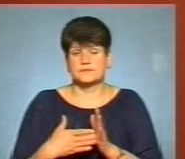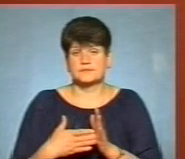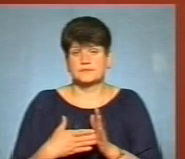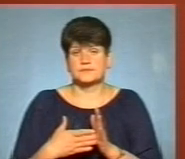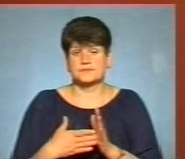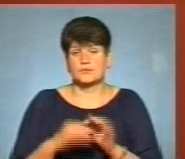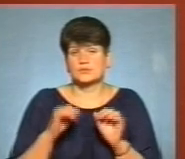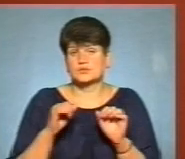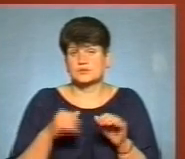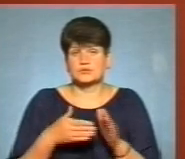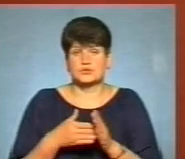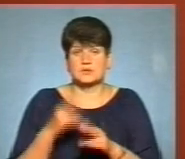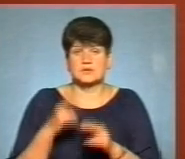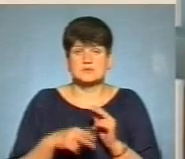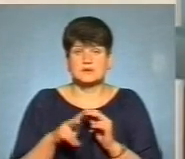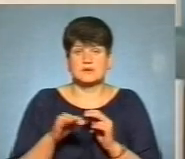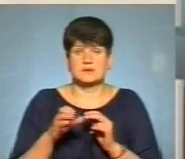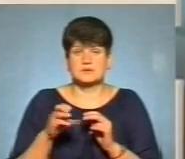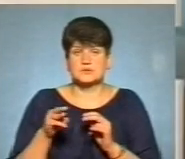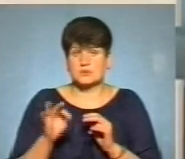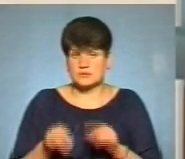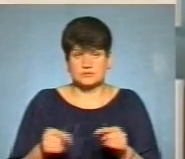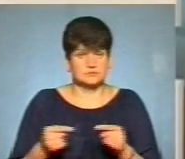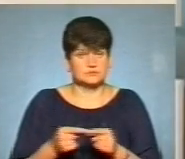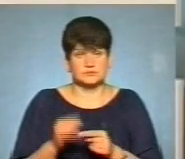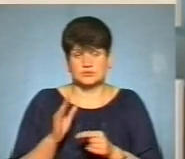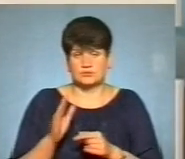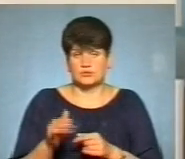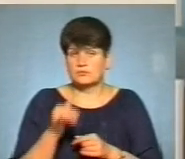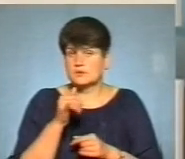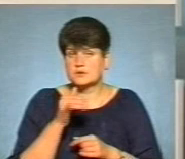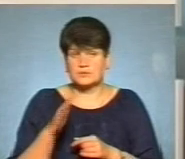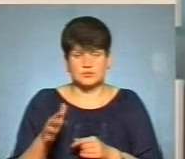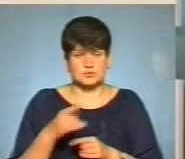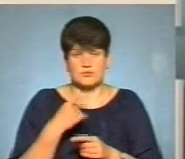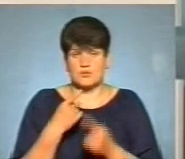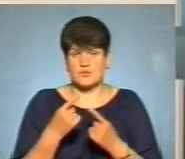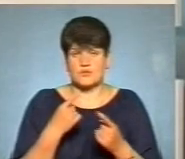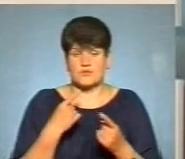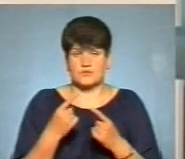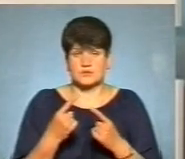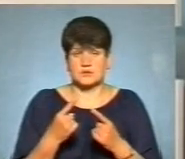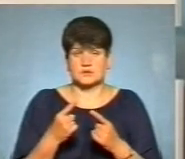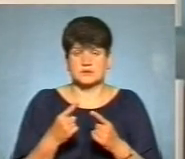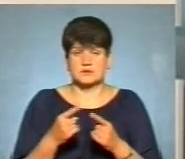знаю, навіть до кінця листопада це 100%. Тобто ми не можемо вже прогнозувати якісь